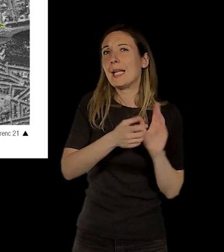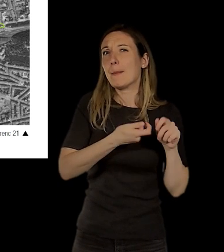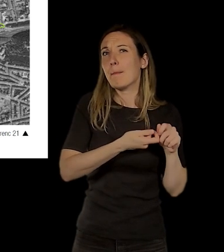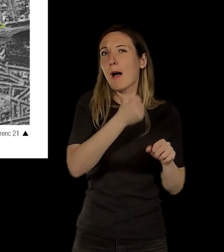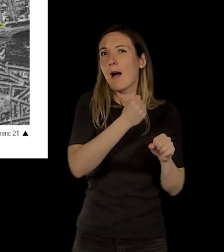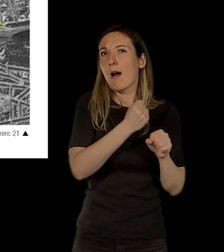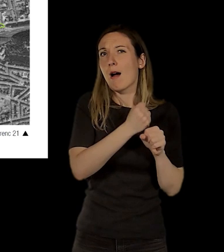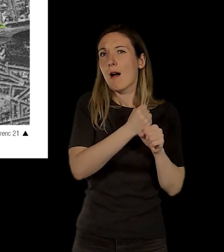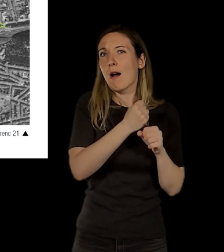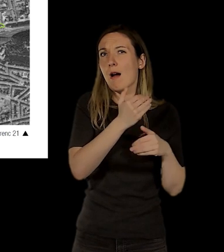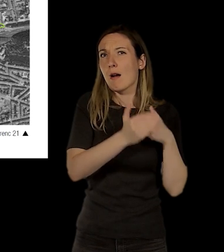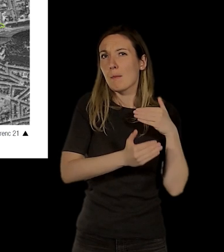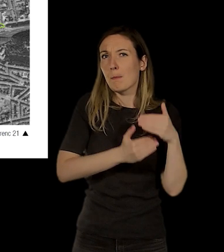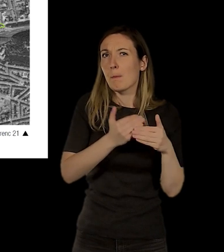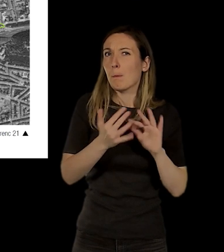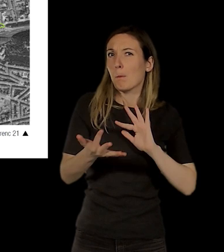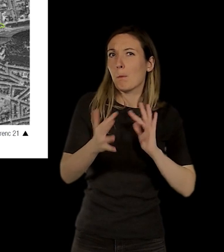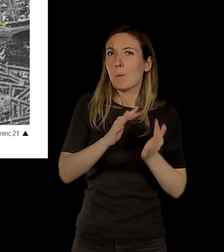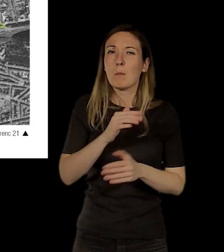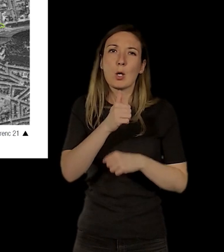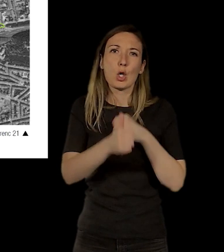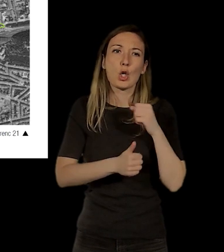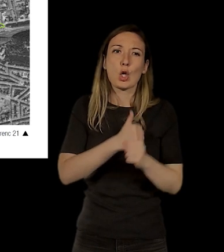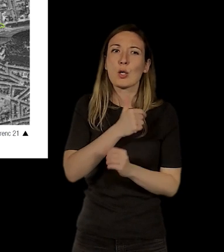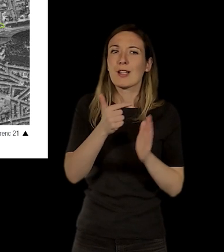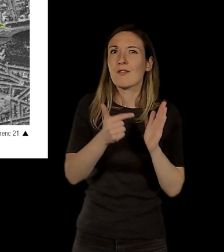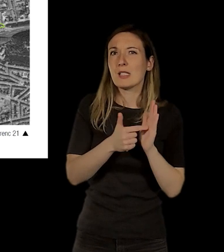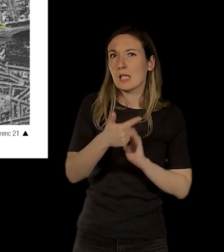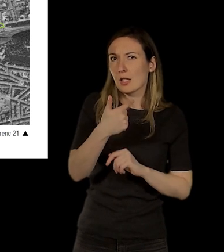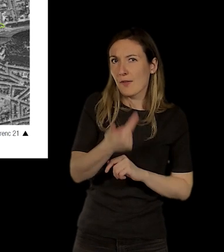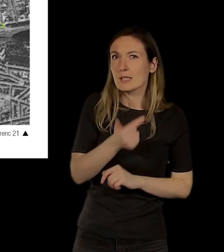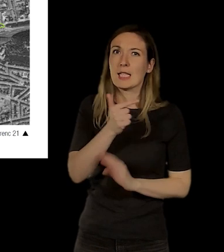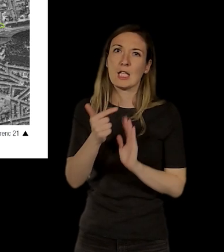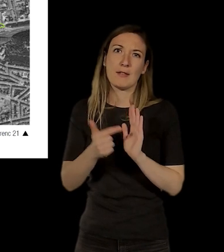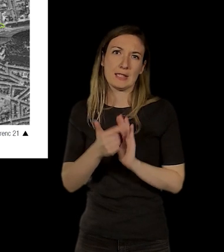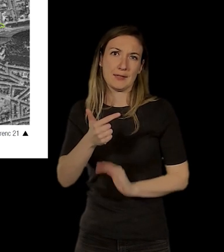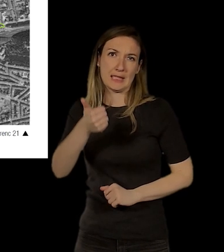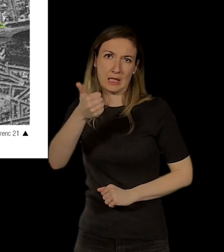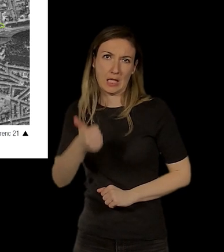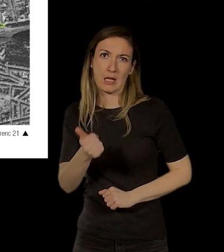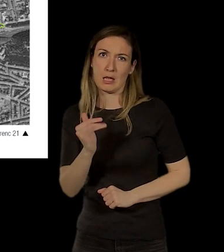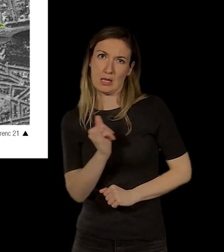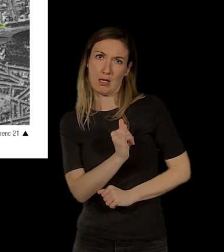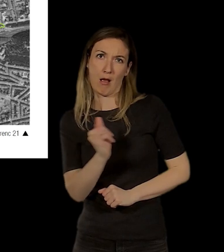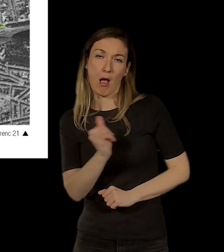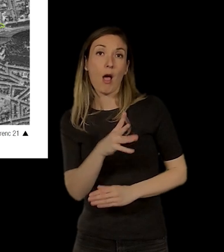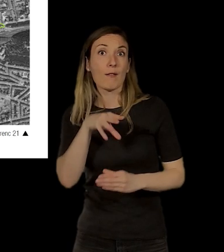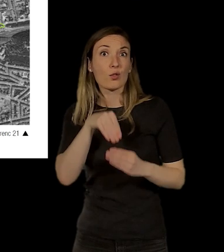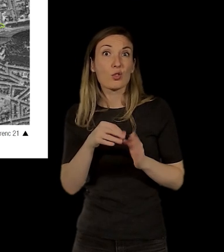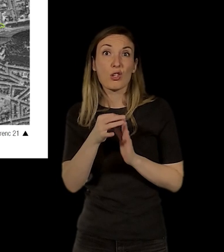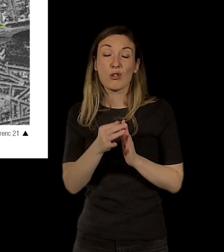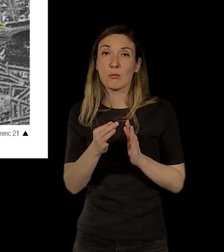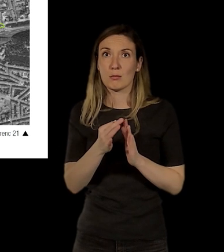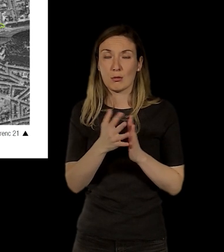vlastně někdy na přelomu roku 20 a 21, kdy byla poměrně jako náročná